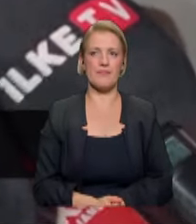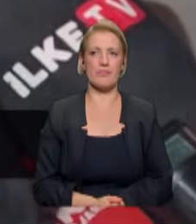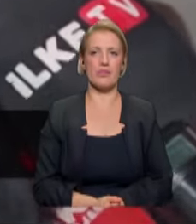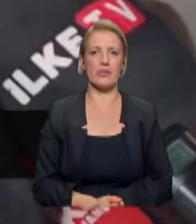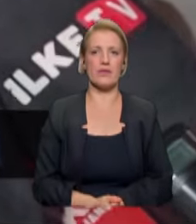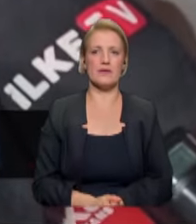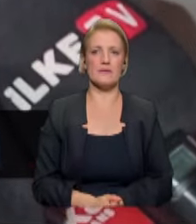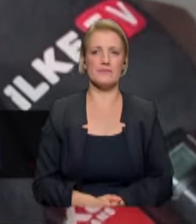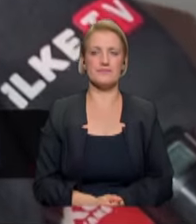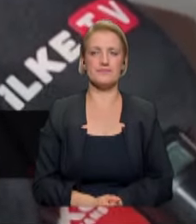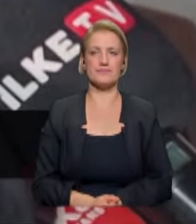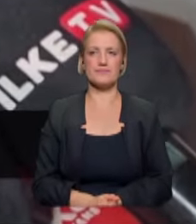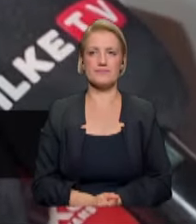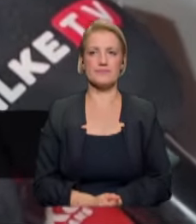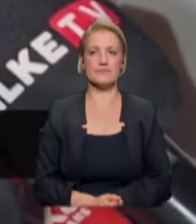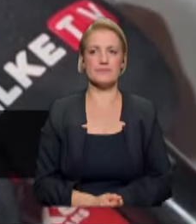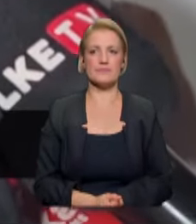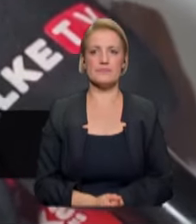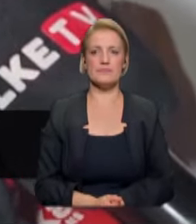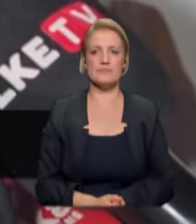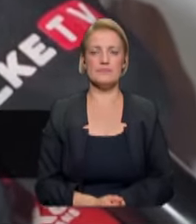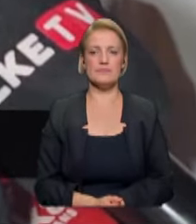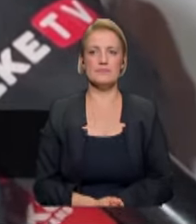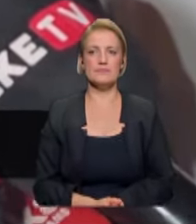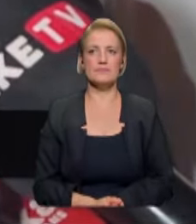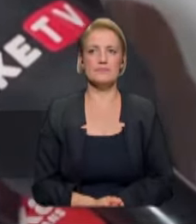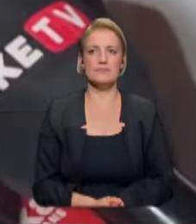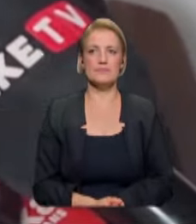girer yani azmet trende iştirak girer